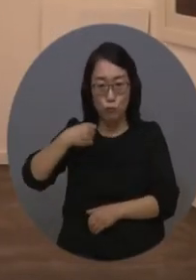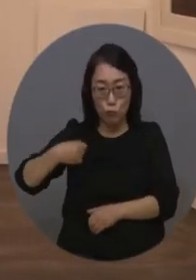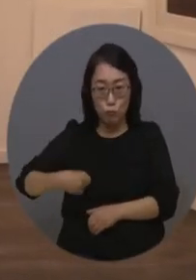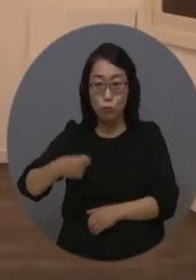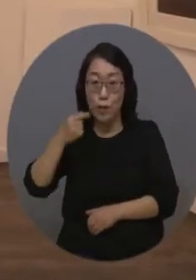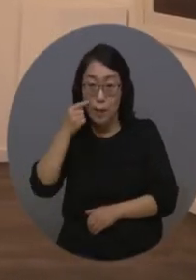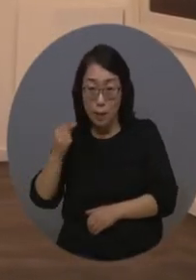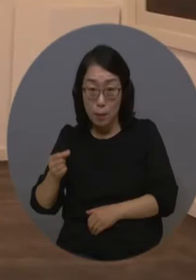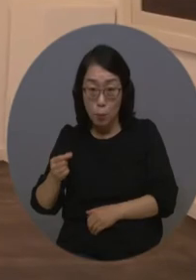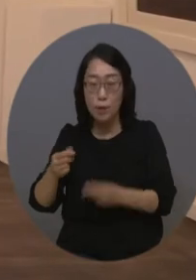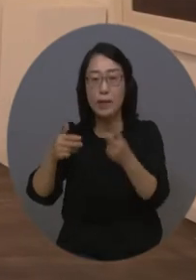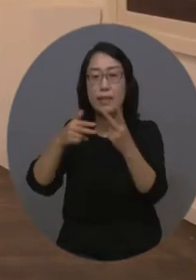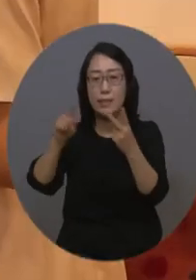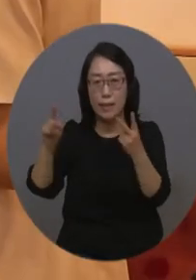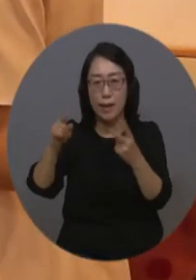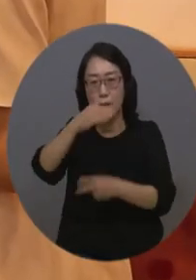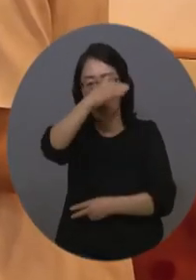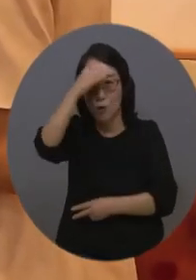걸쳐 열리고 있습니다.